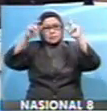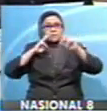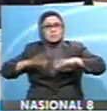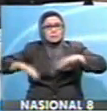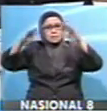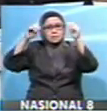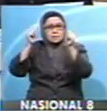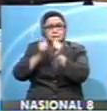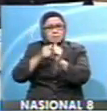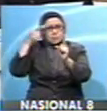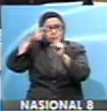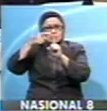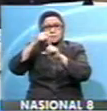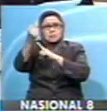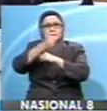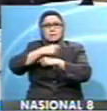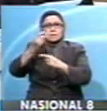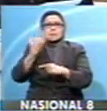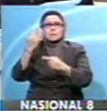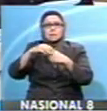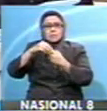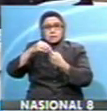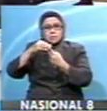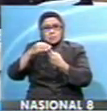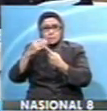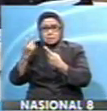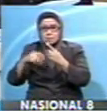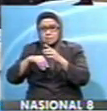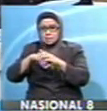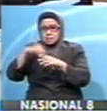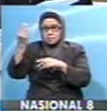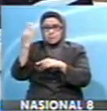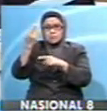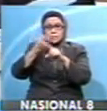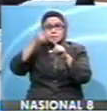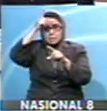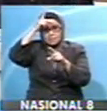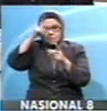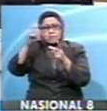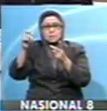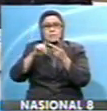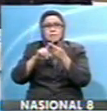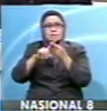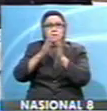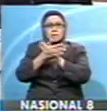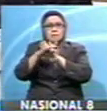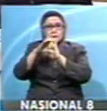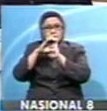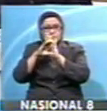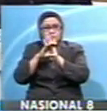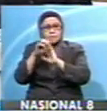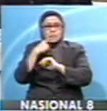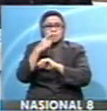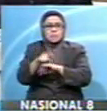banjir luar biasa di Kelantan sebagai model kajian naib canselor USM Datuk Omar Osman memberitahu persidangan bakal menghimpunkan